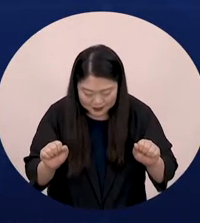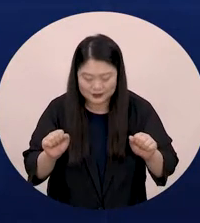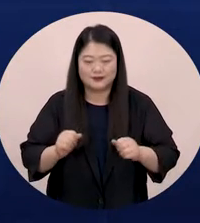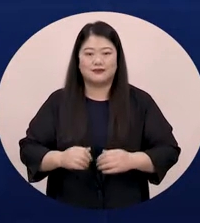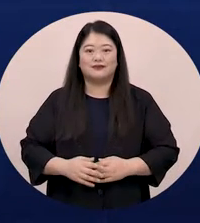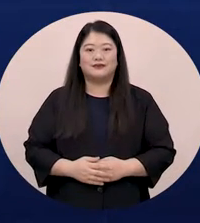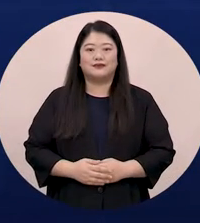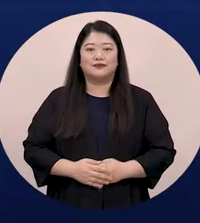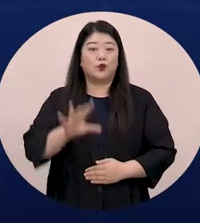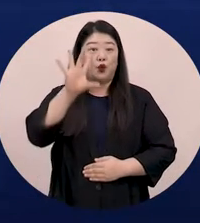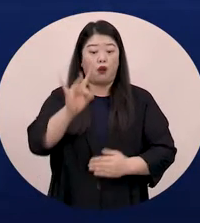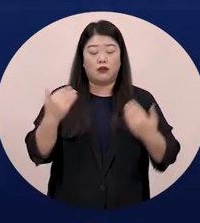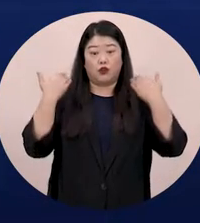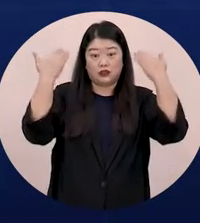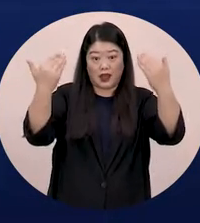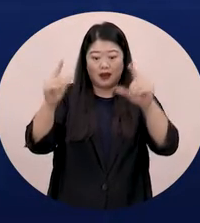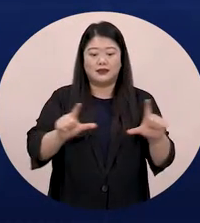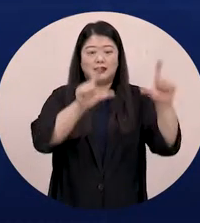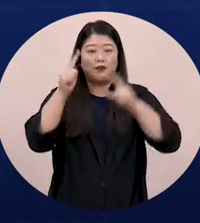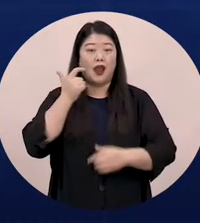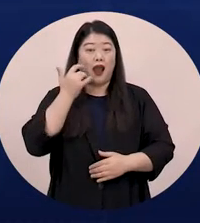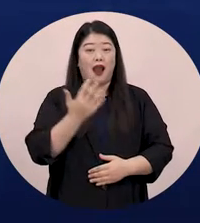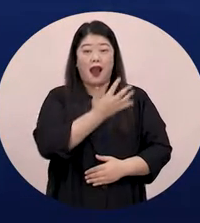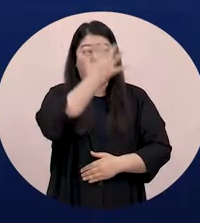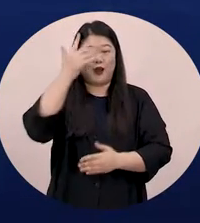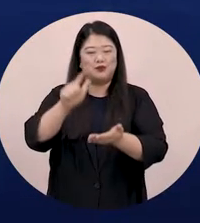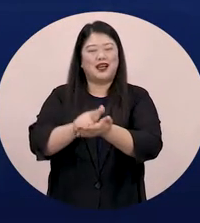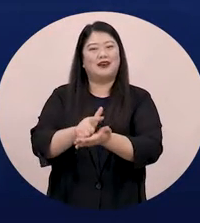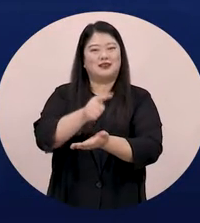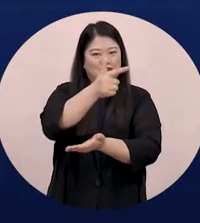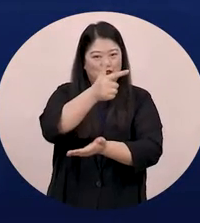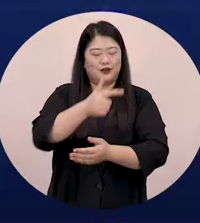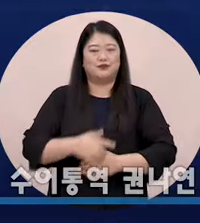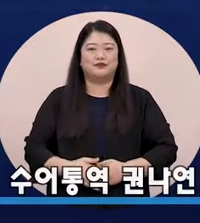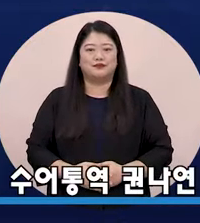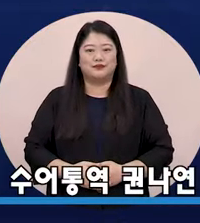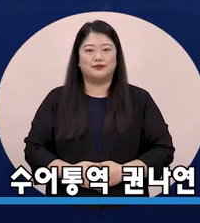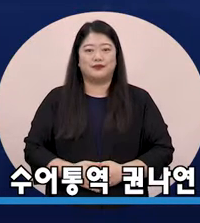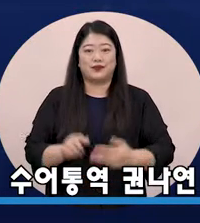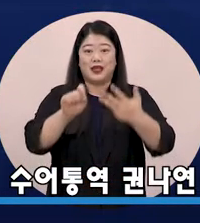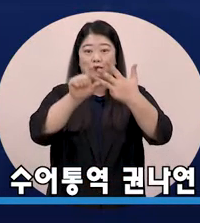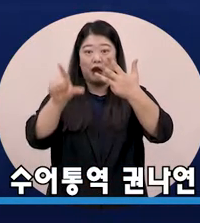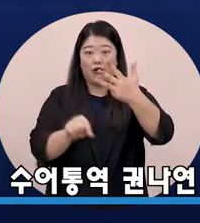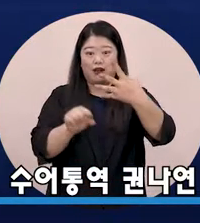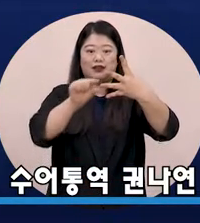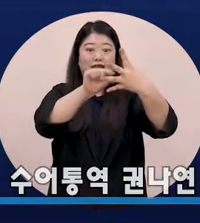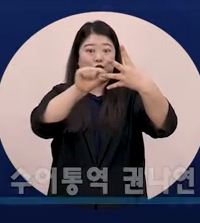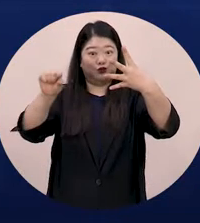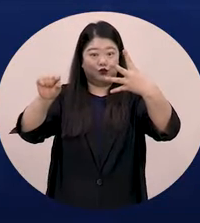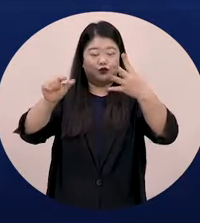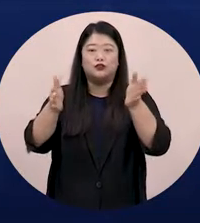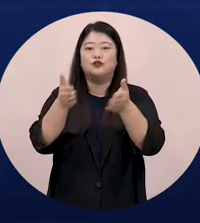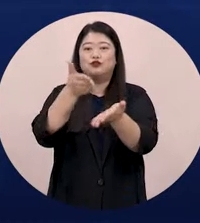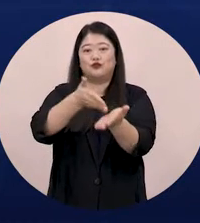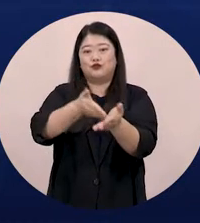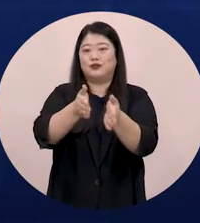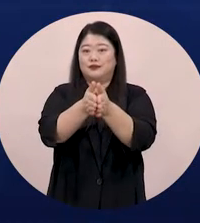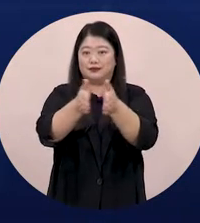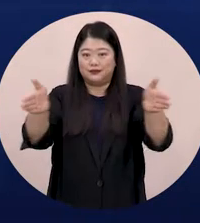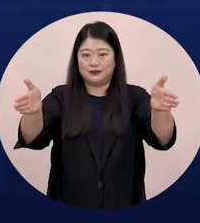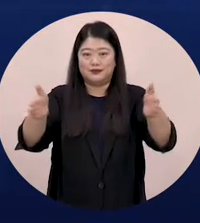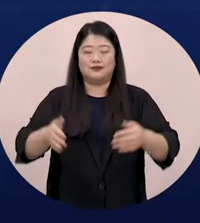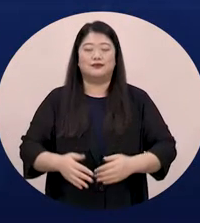국민 여러분 안녕하십니까? 조화로운 성장, 삶이 아름다운 강서, 아이강서TV 김민주입니다. 8월 셋째 주 주간